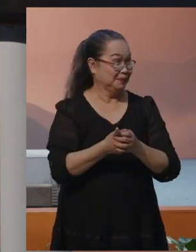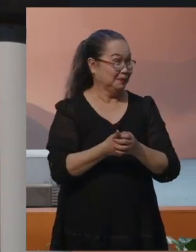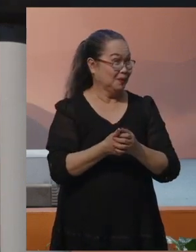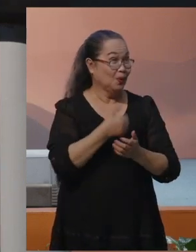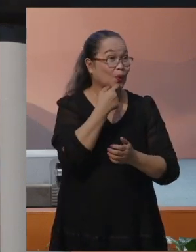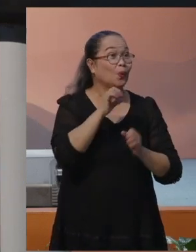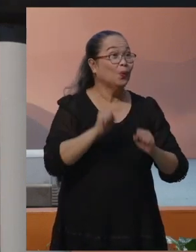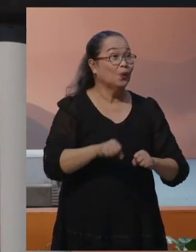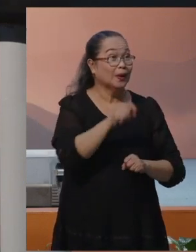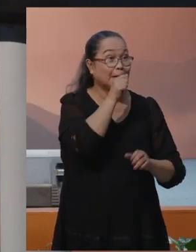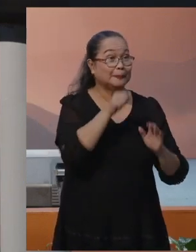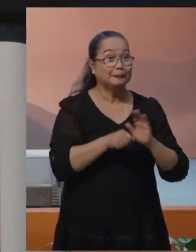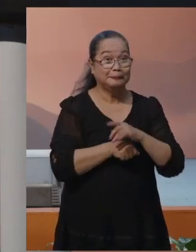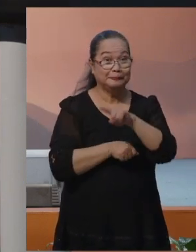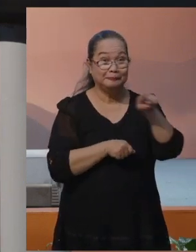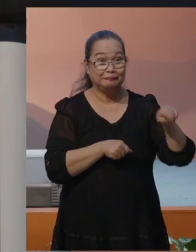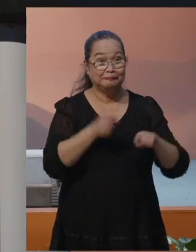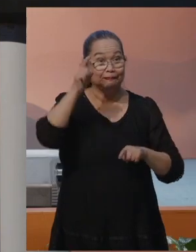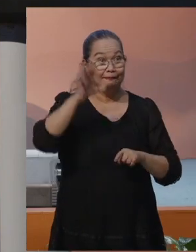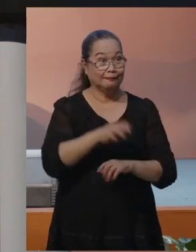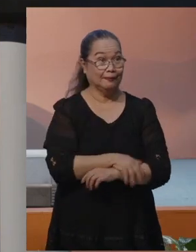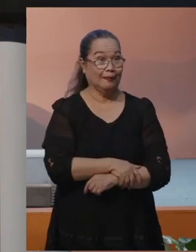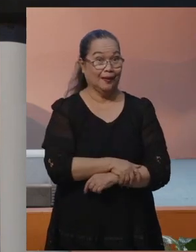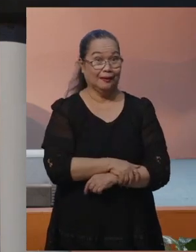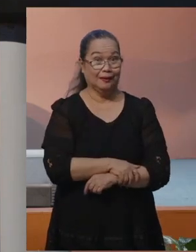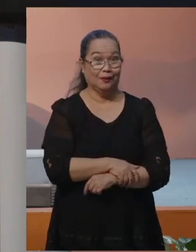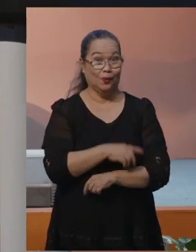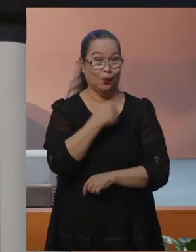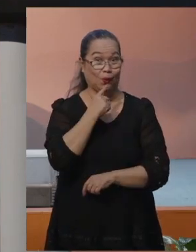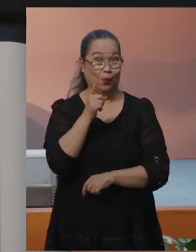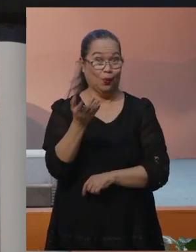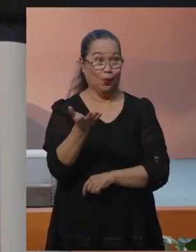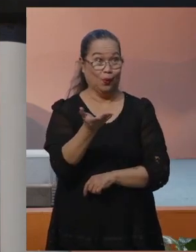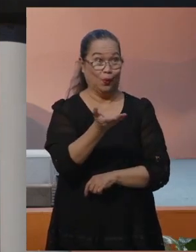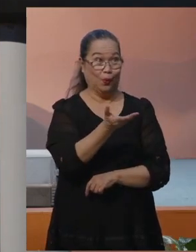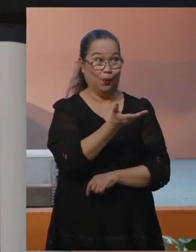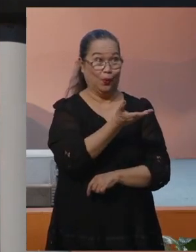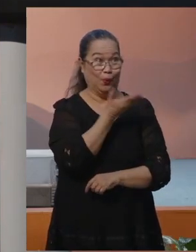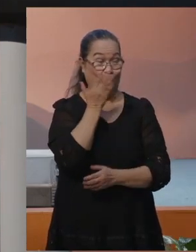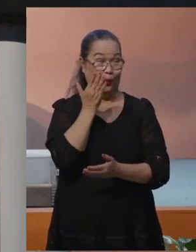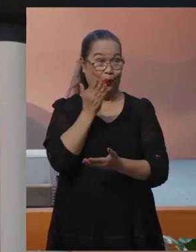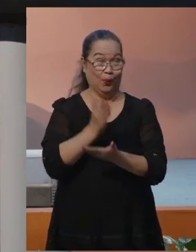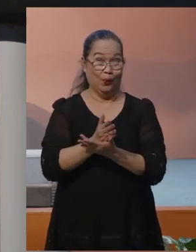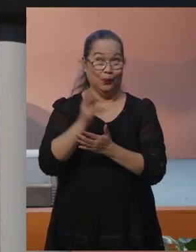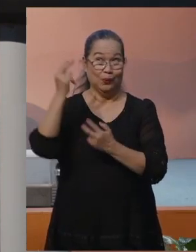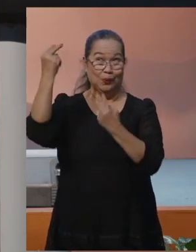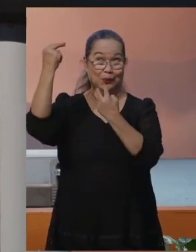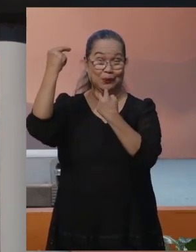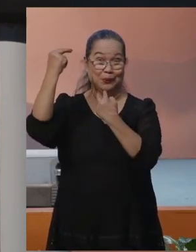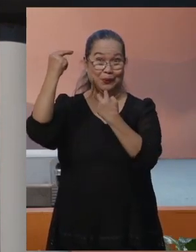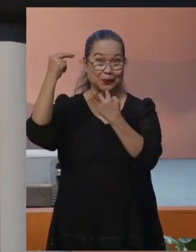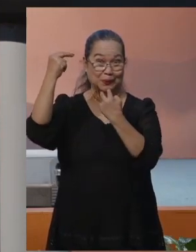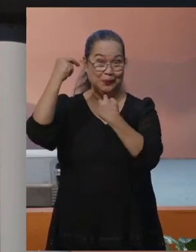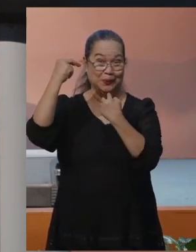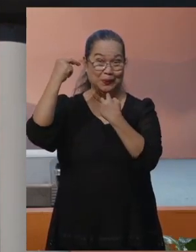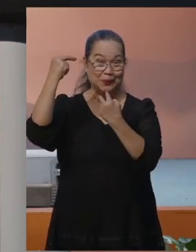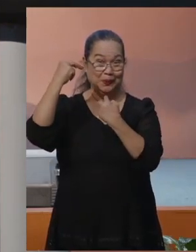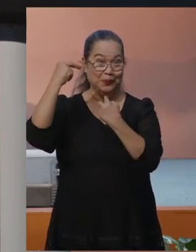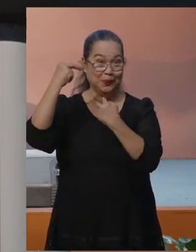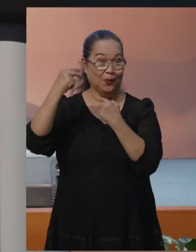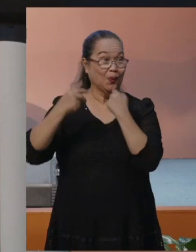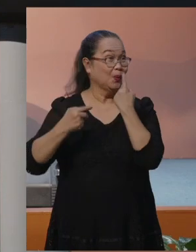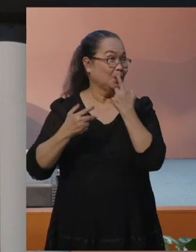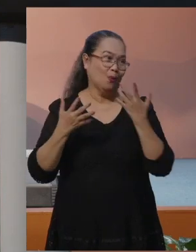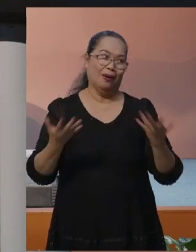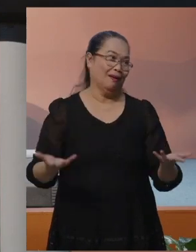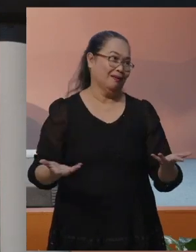ba ang nakakatago sa ating Panginoon? Sino ba ang nakakapigil ng kanyang tingin sa atin? Wala.